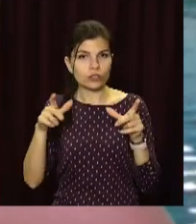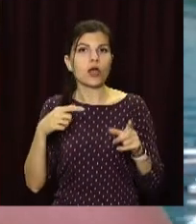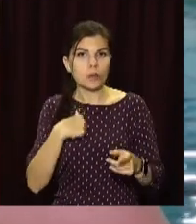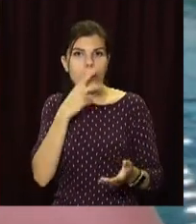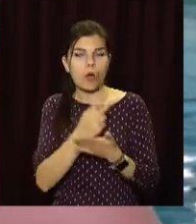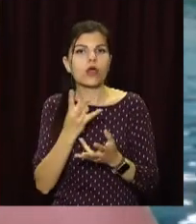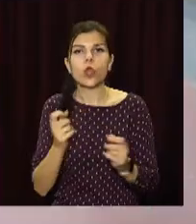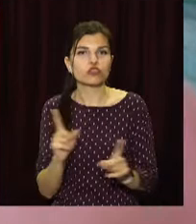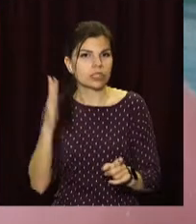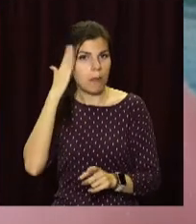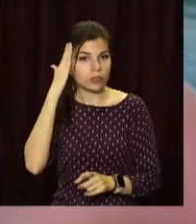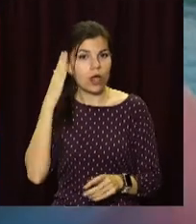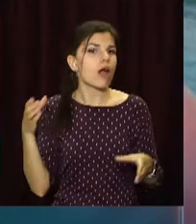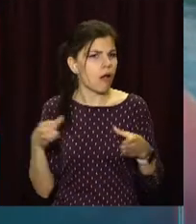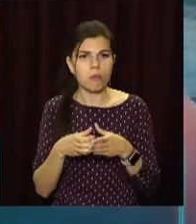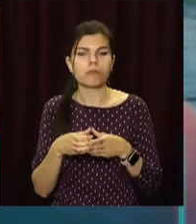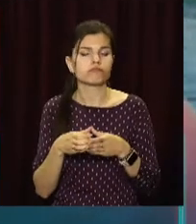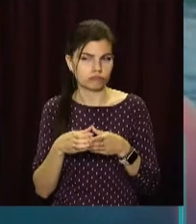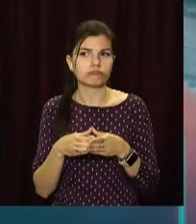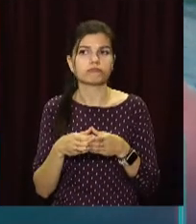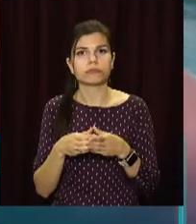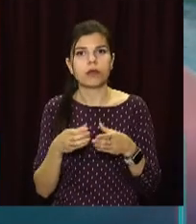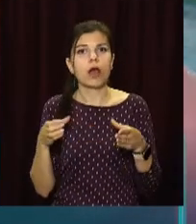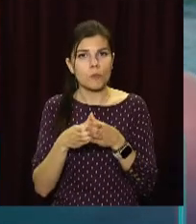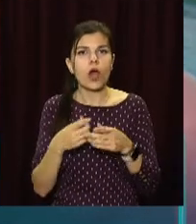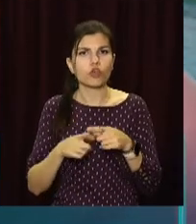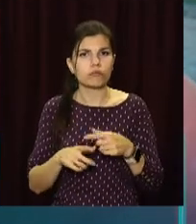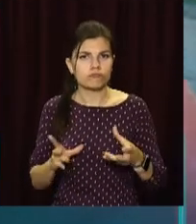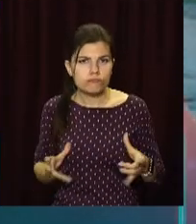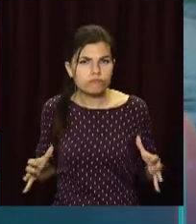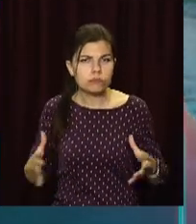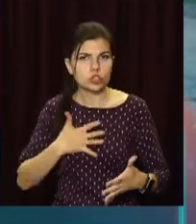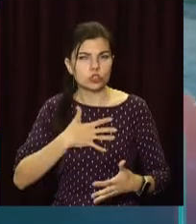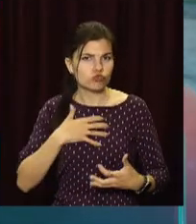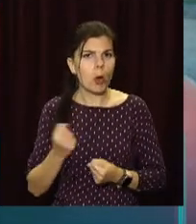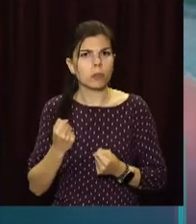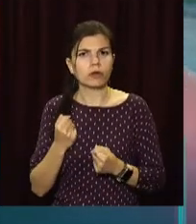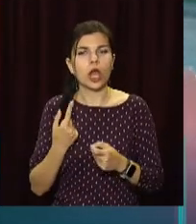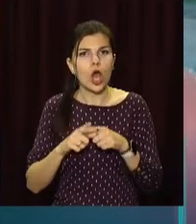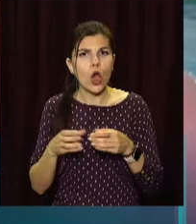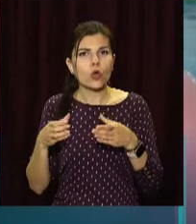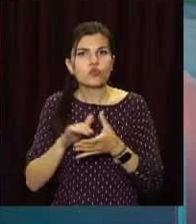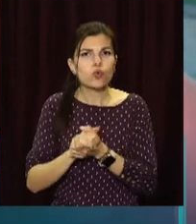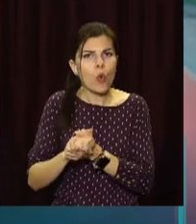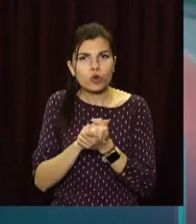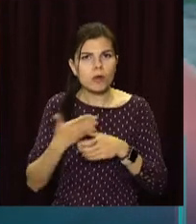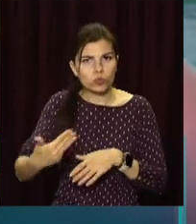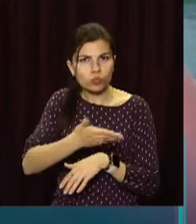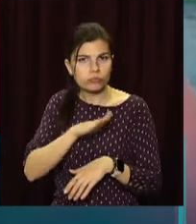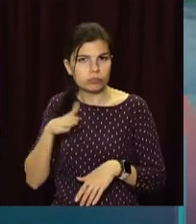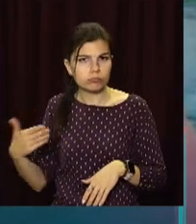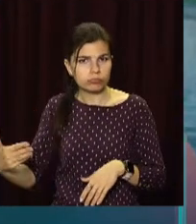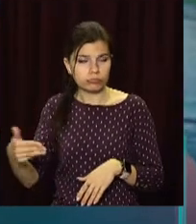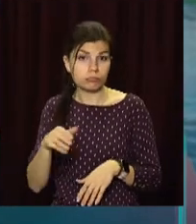на що вона способна. Команда – це зібраність. Это дружба между собой, ну